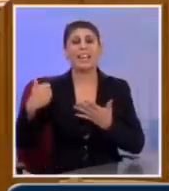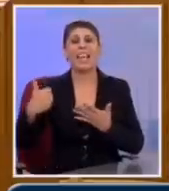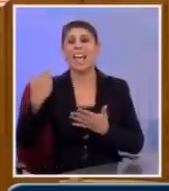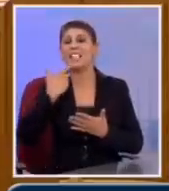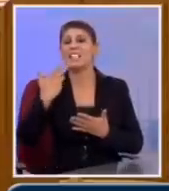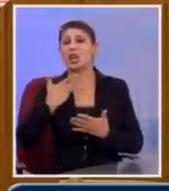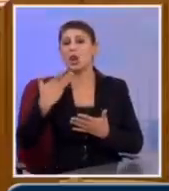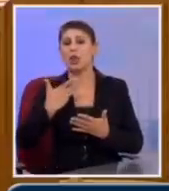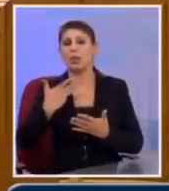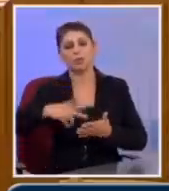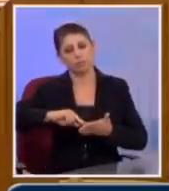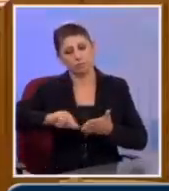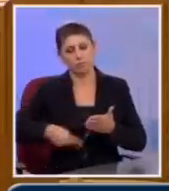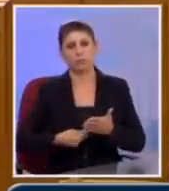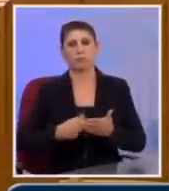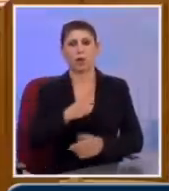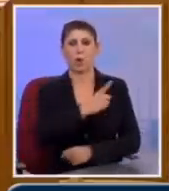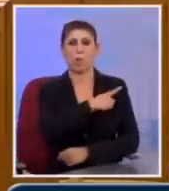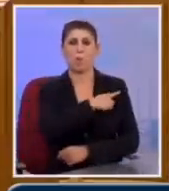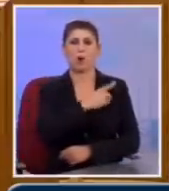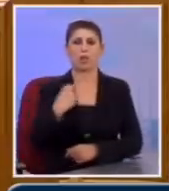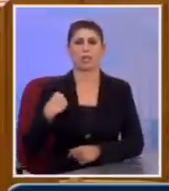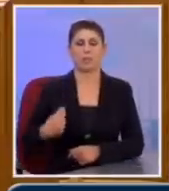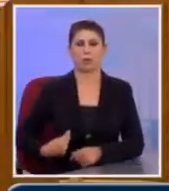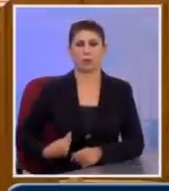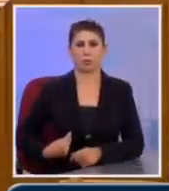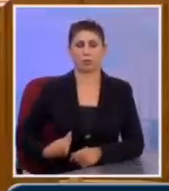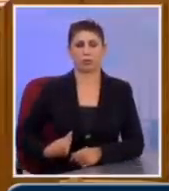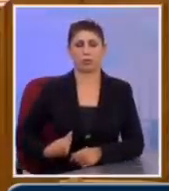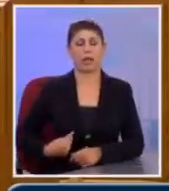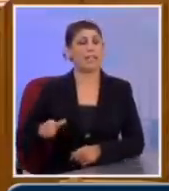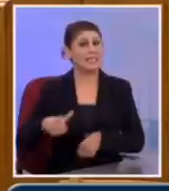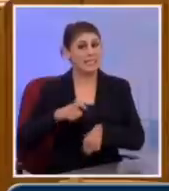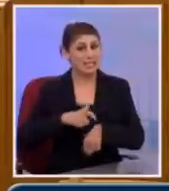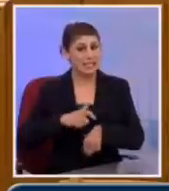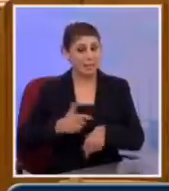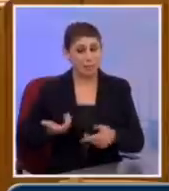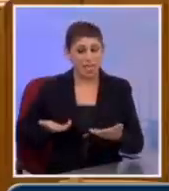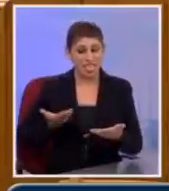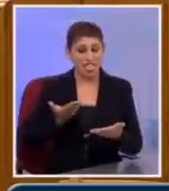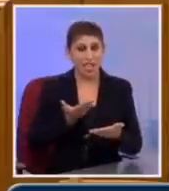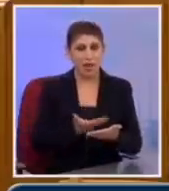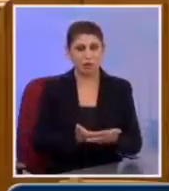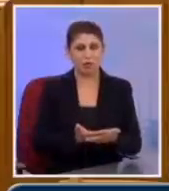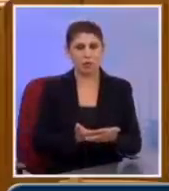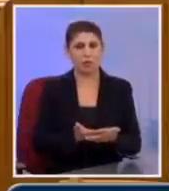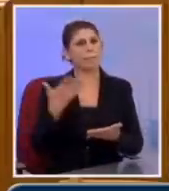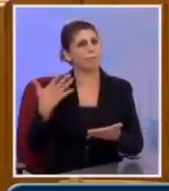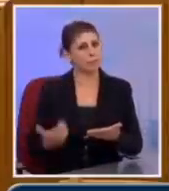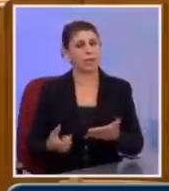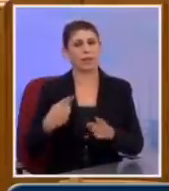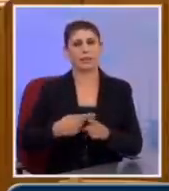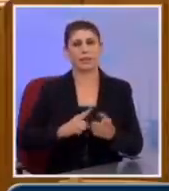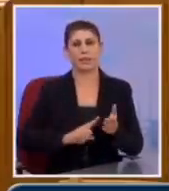για να εγγραφεί στην πρώτη δημοτικού και κατά το χρόνο της δήλωσης για να αποκτήσει την